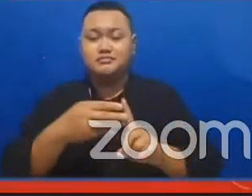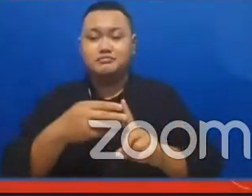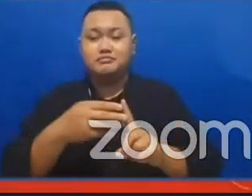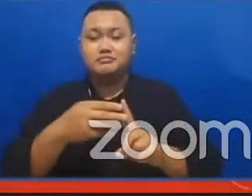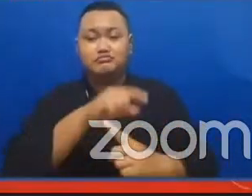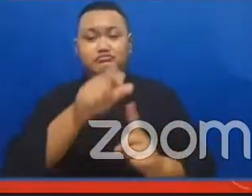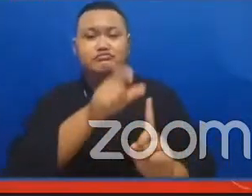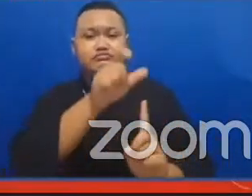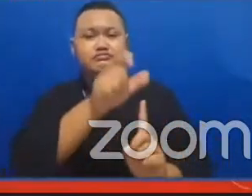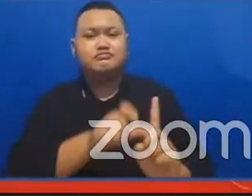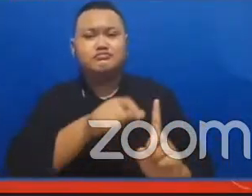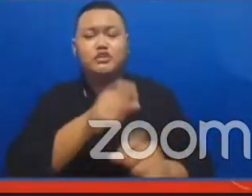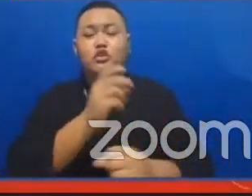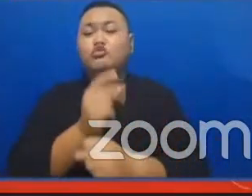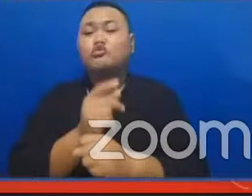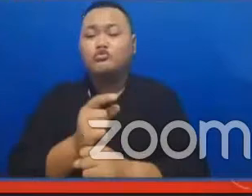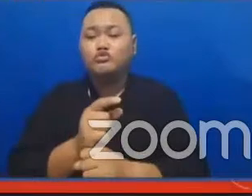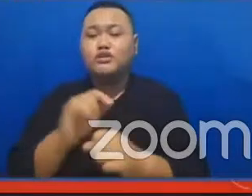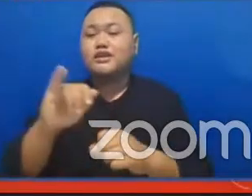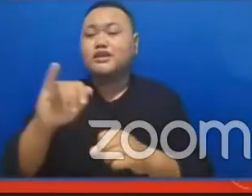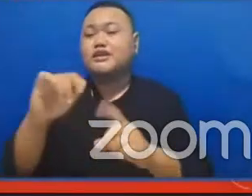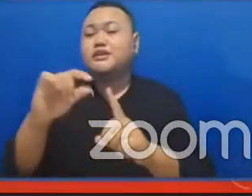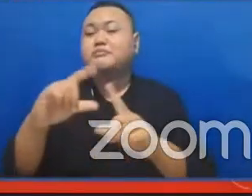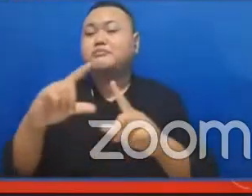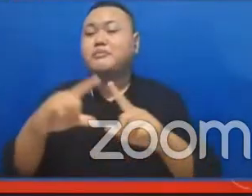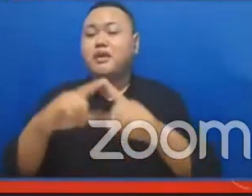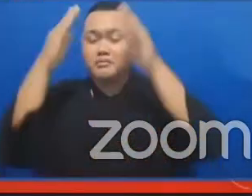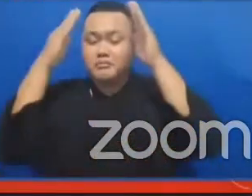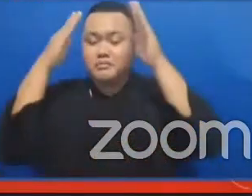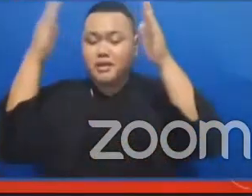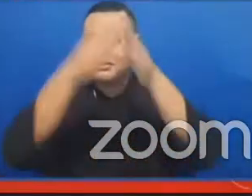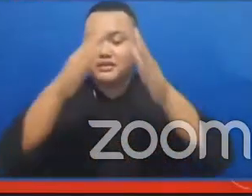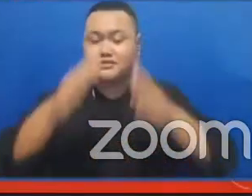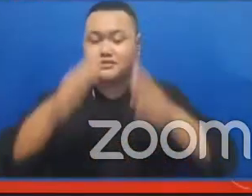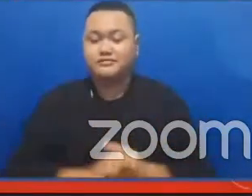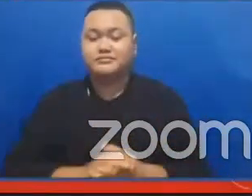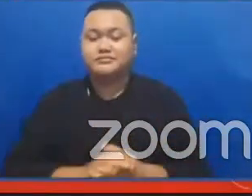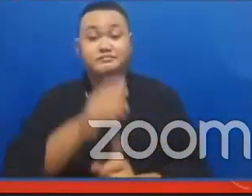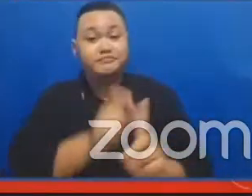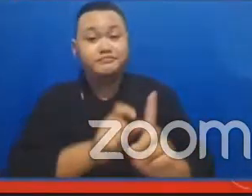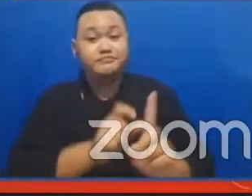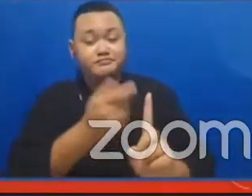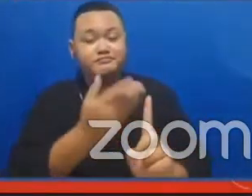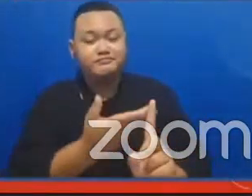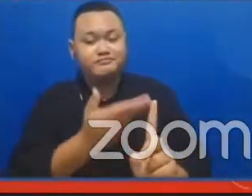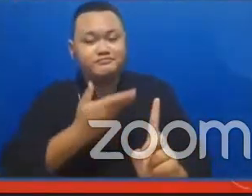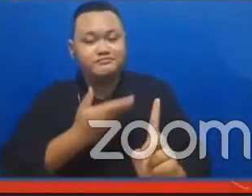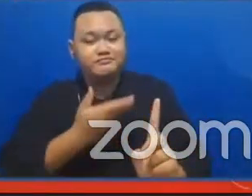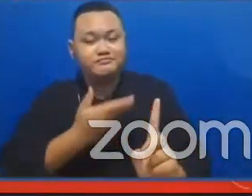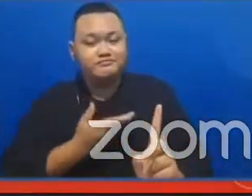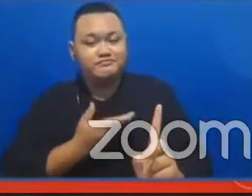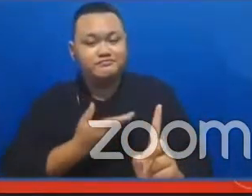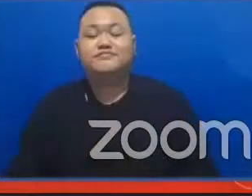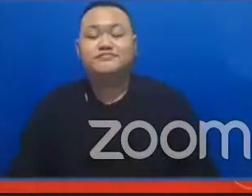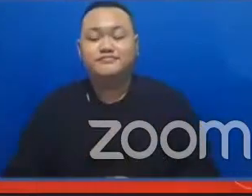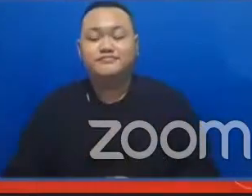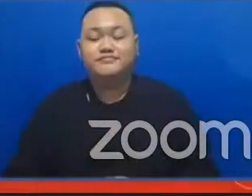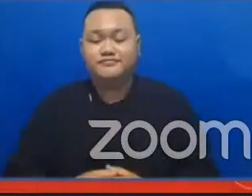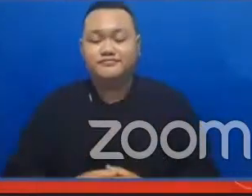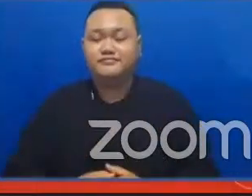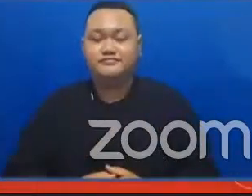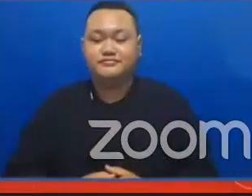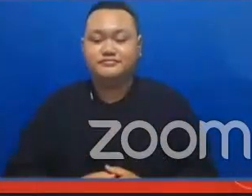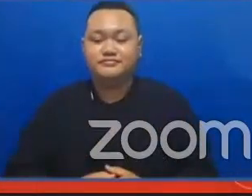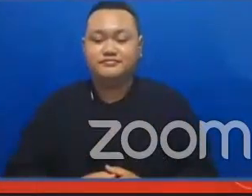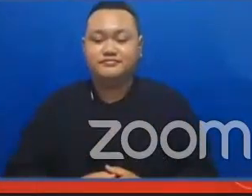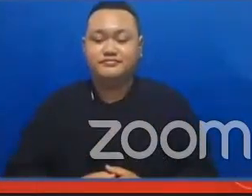IPA Sekolah Lentera Kasih Makassar. Kepada Bapak Ainun Najib, kami persilakan.